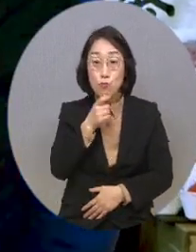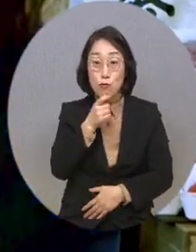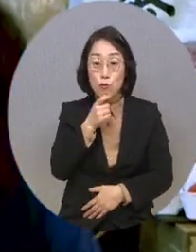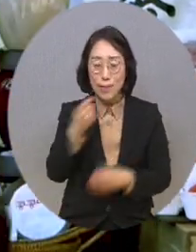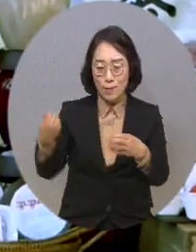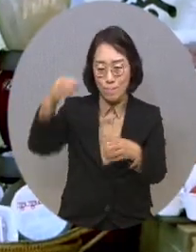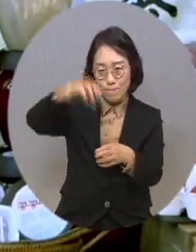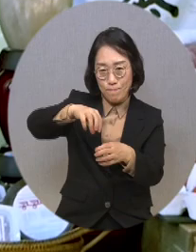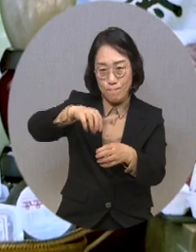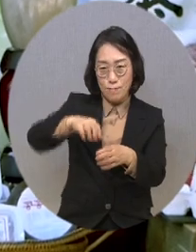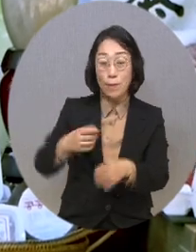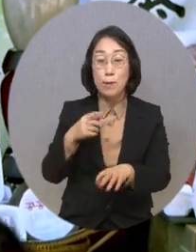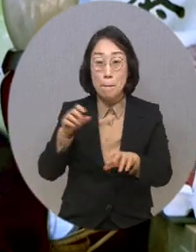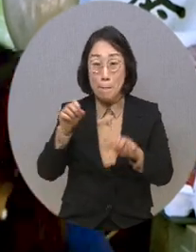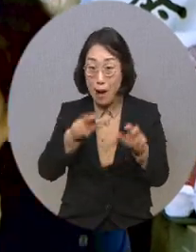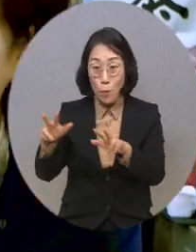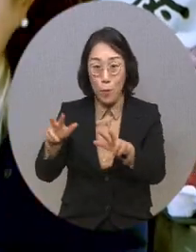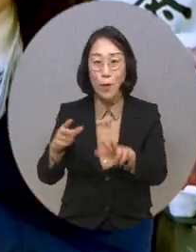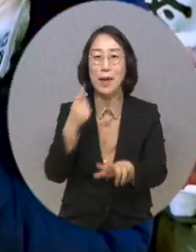예.